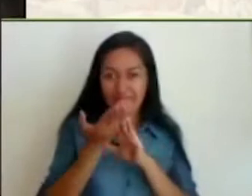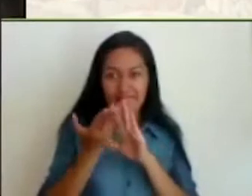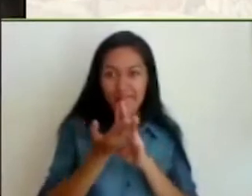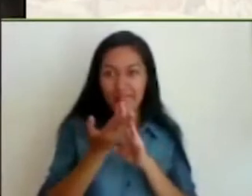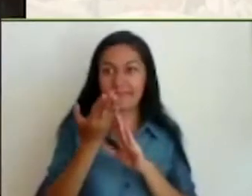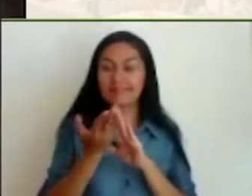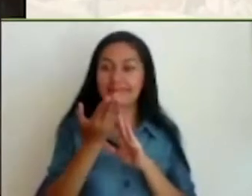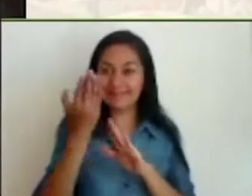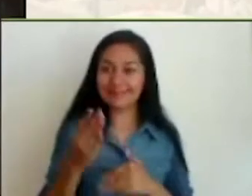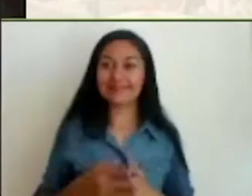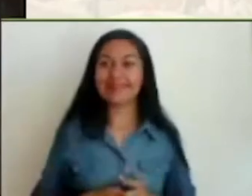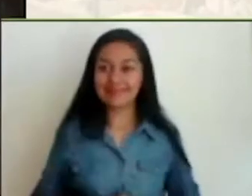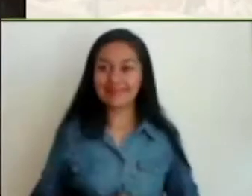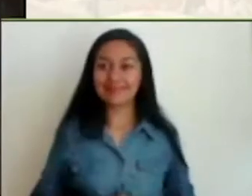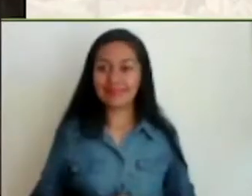del